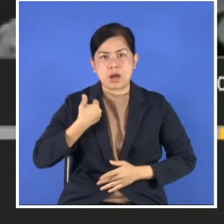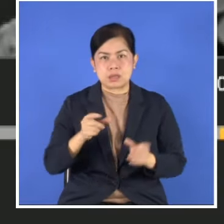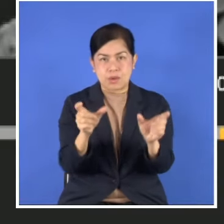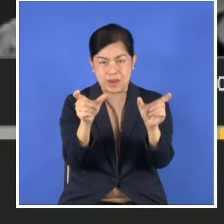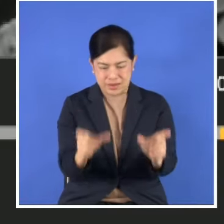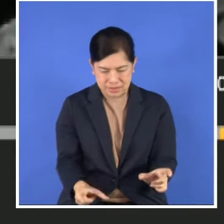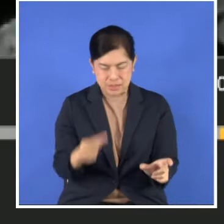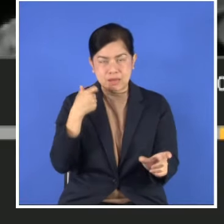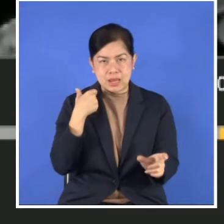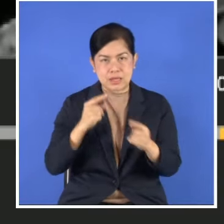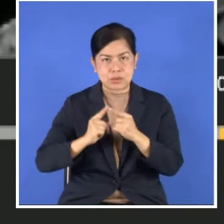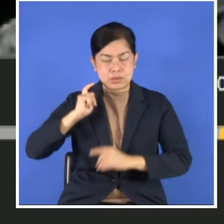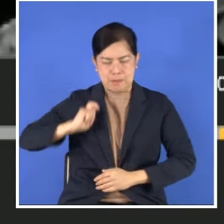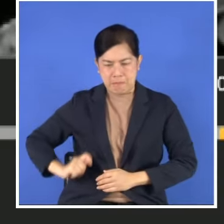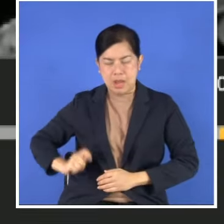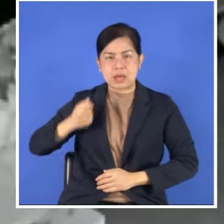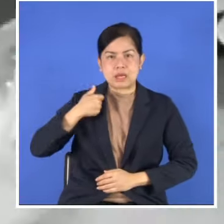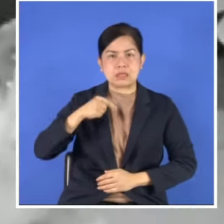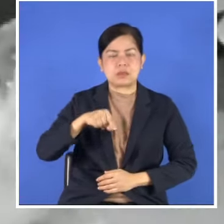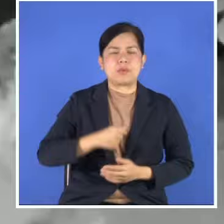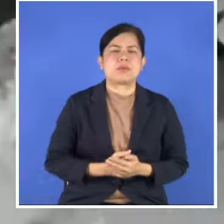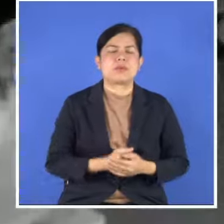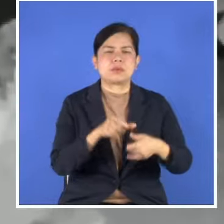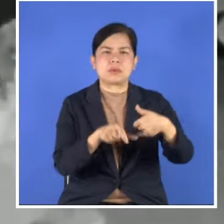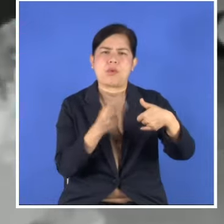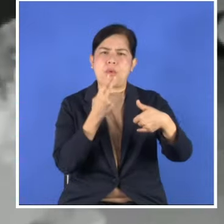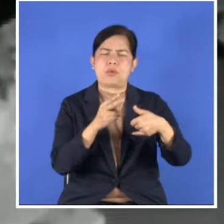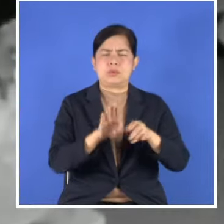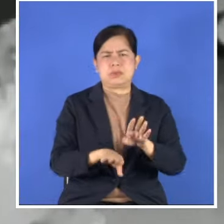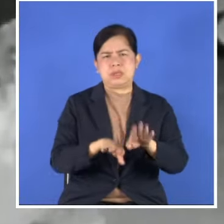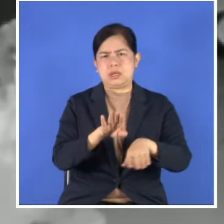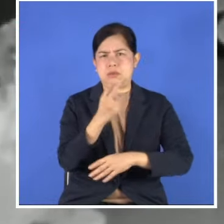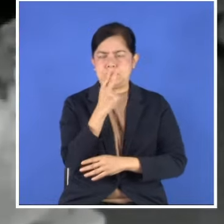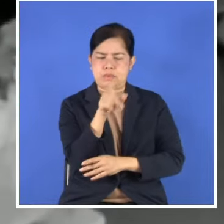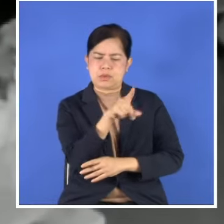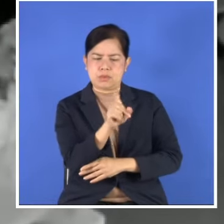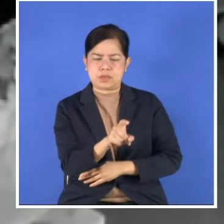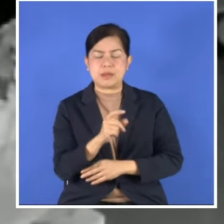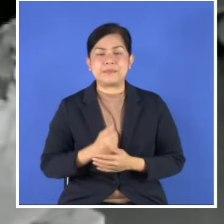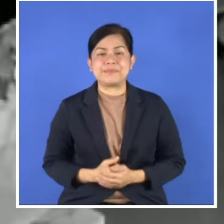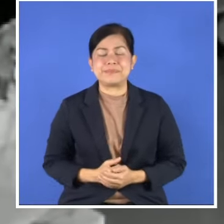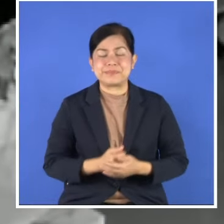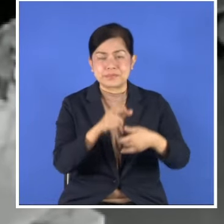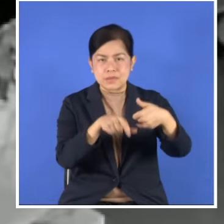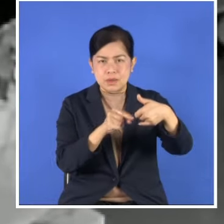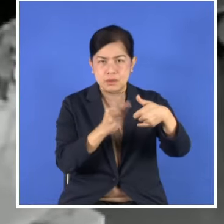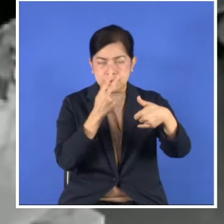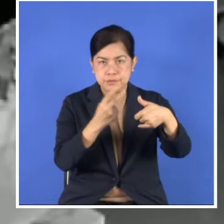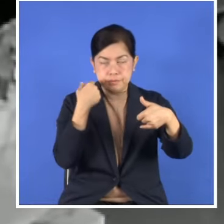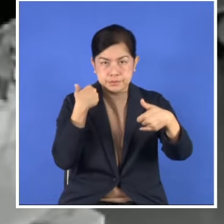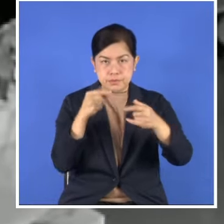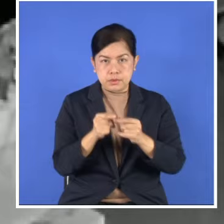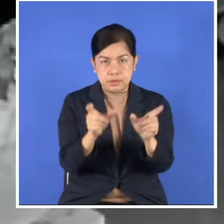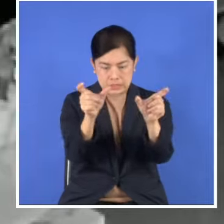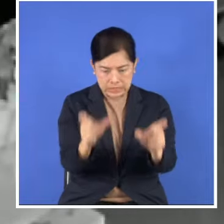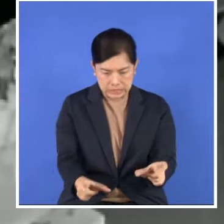ในสำนักงานพร้อมกับนี่ท่าทางมีพิรุธแบบนี้อย่างที่บอกว่าตอนแรกใช่ไหมใส่กางเกงมาใช่ไหมระ